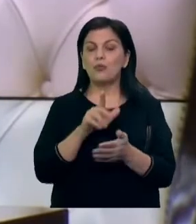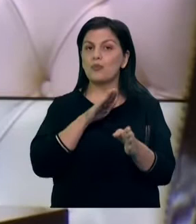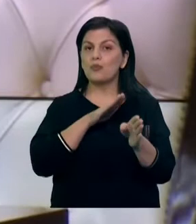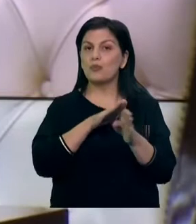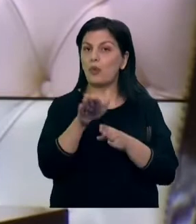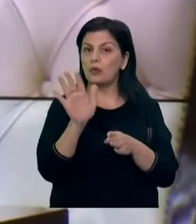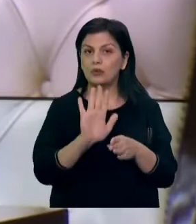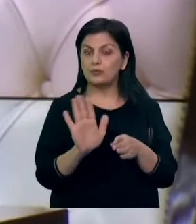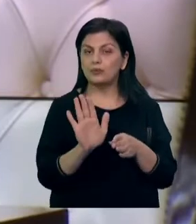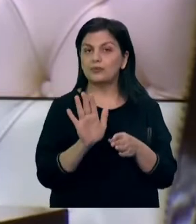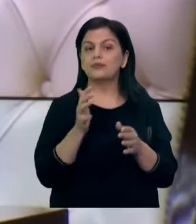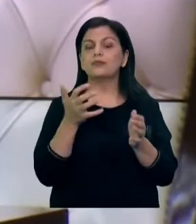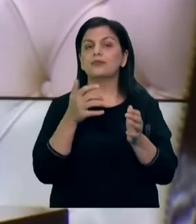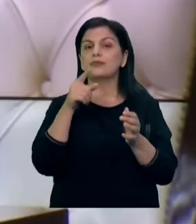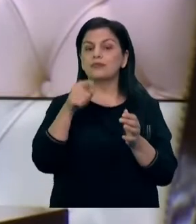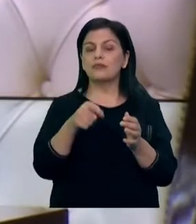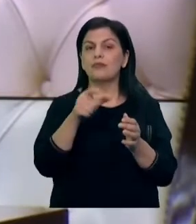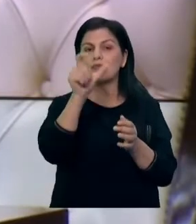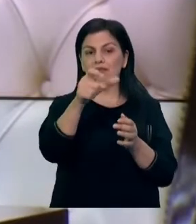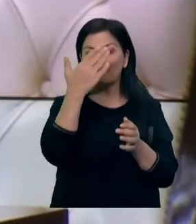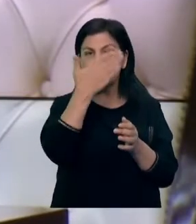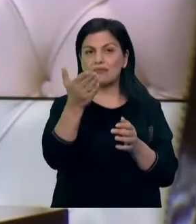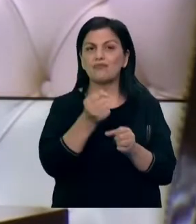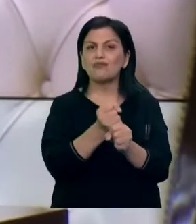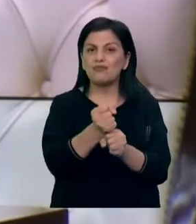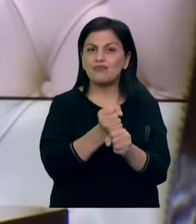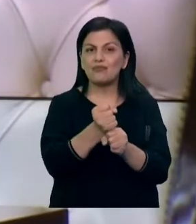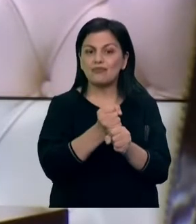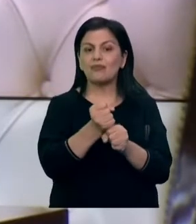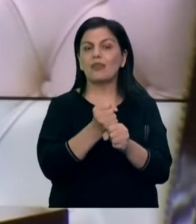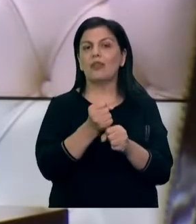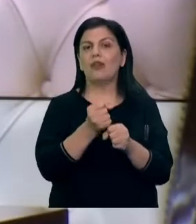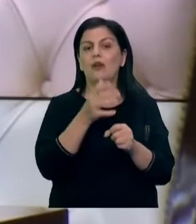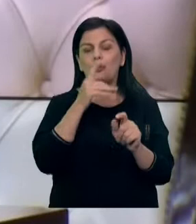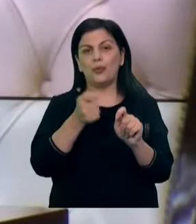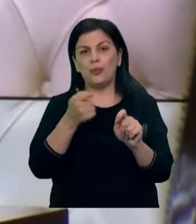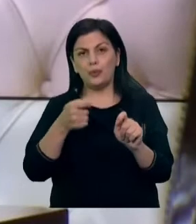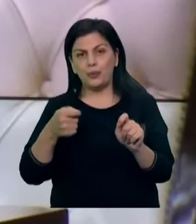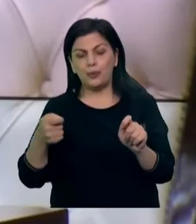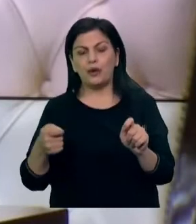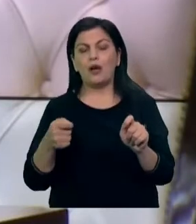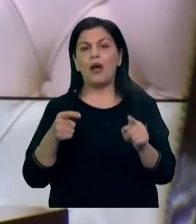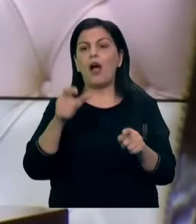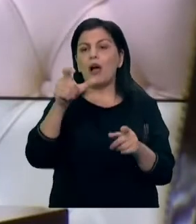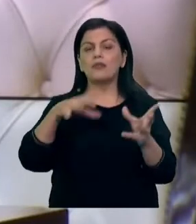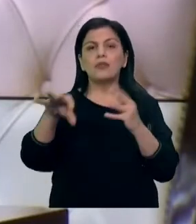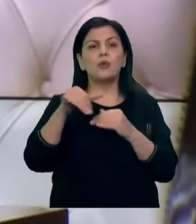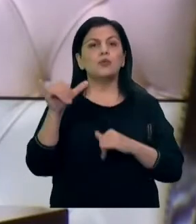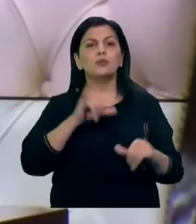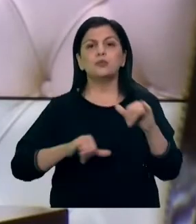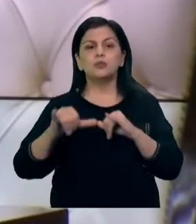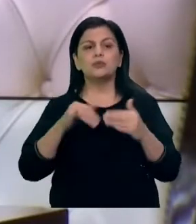yerinə yetirmədiyinə görə, vətəndaşı süründürməçiliyə məhkum etdiyinə görə, insanların son instansiya olaraq əlaç